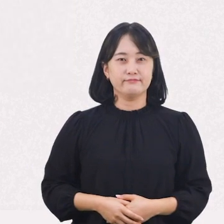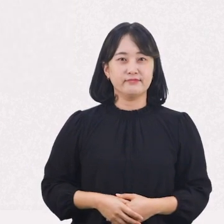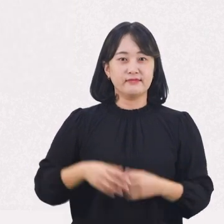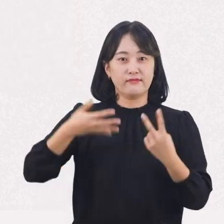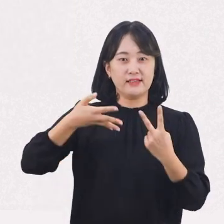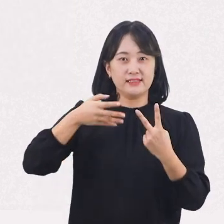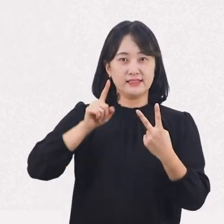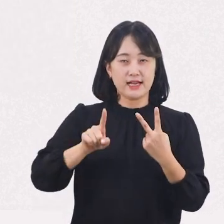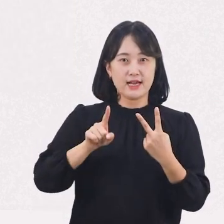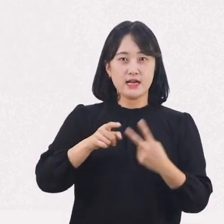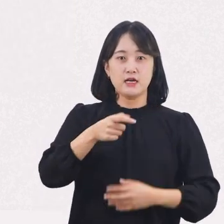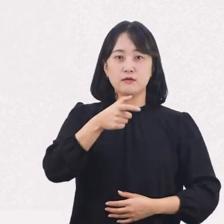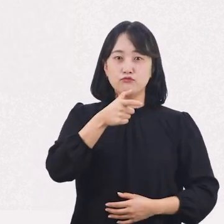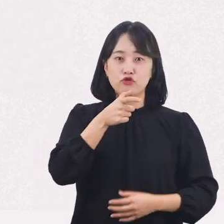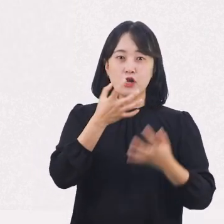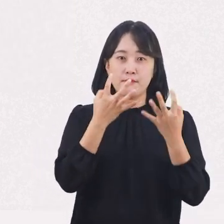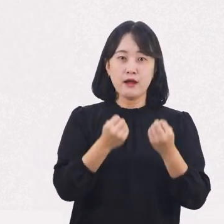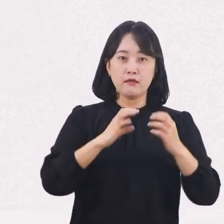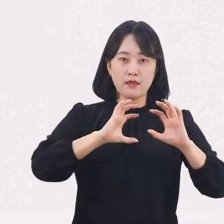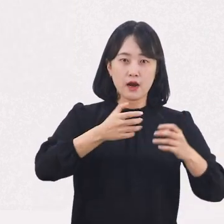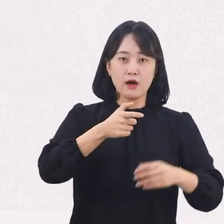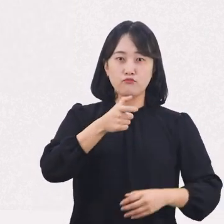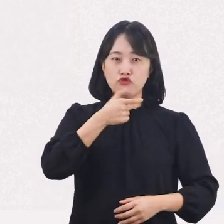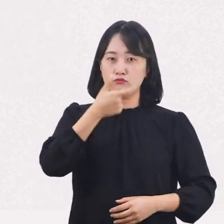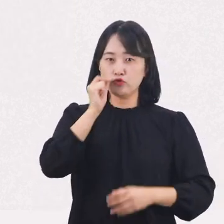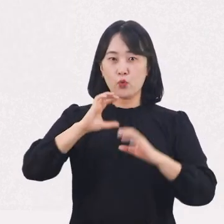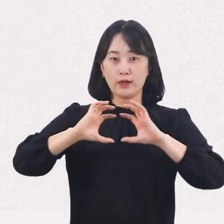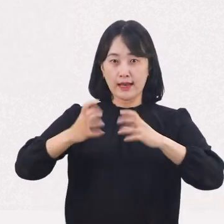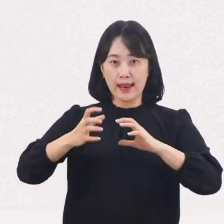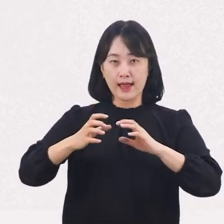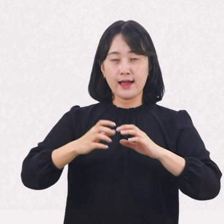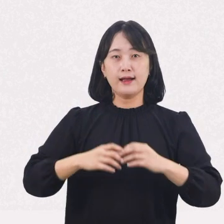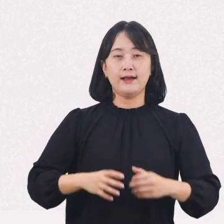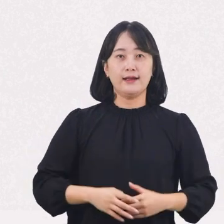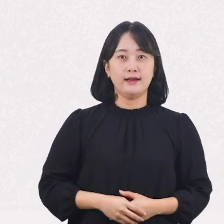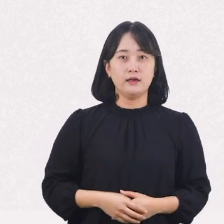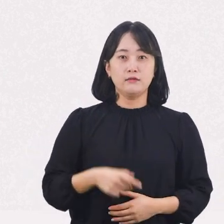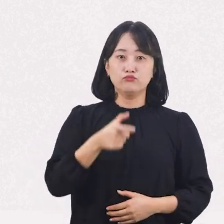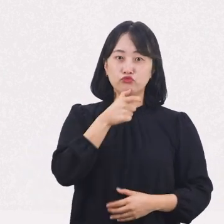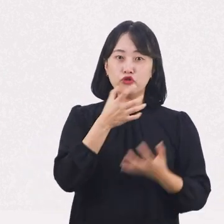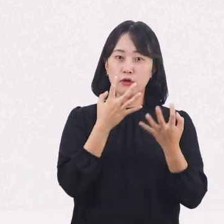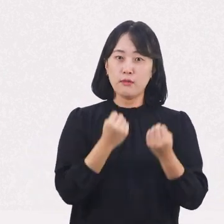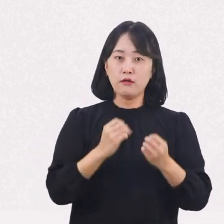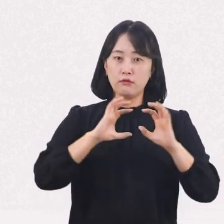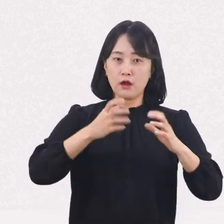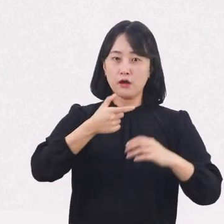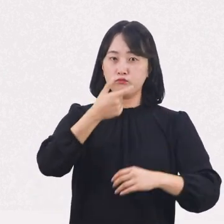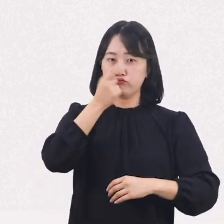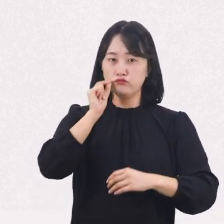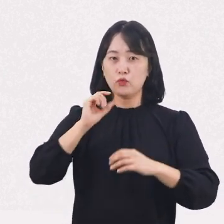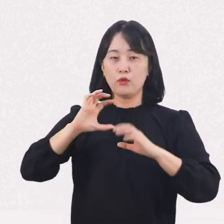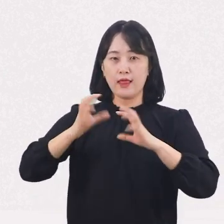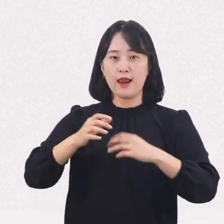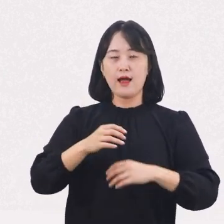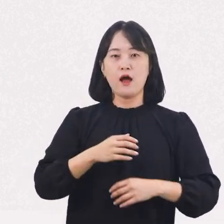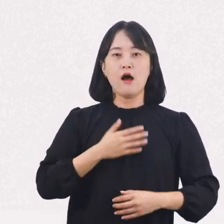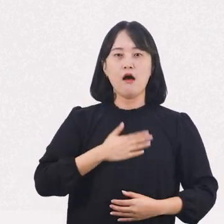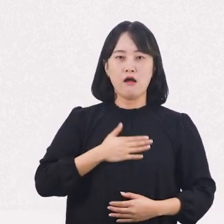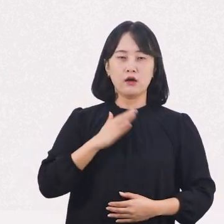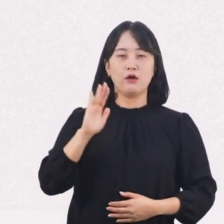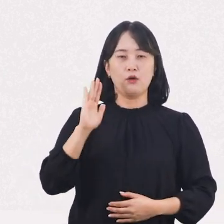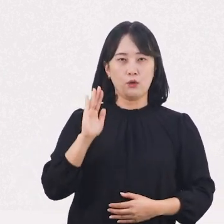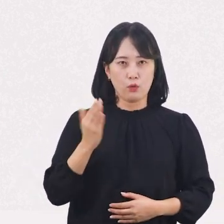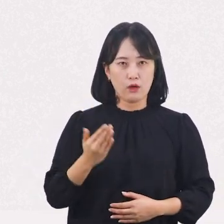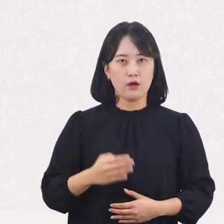2차 시 물이 많은 나라, 물이 없는 나라 수업에서는 물이 많은 나라와 부족한 나라가 있음을 알고